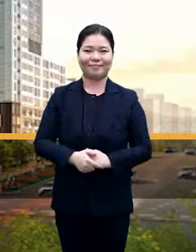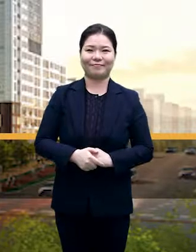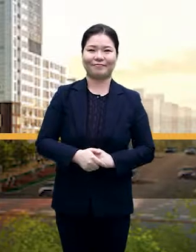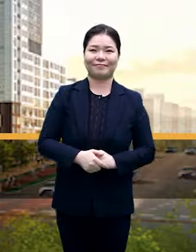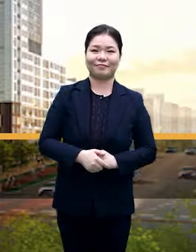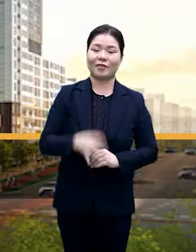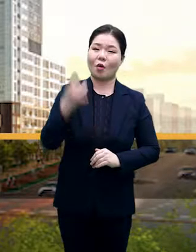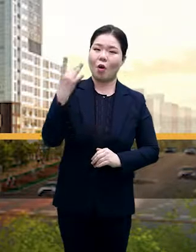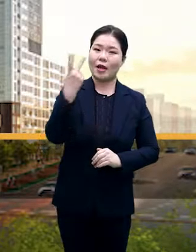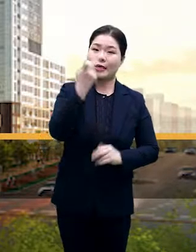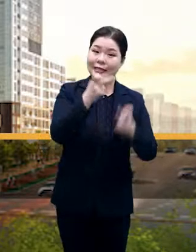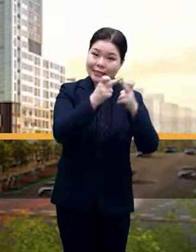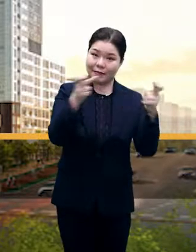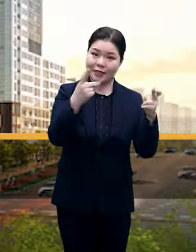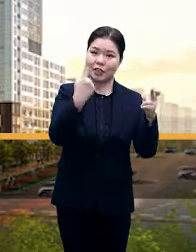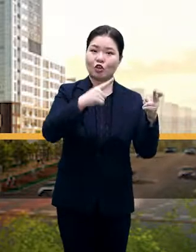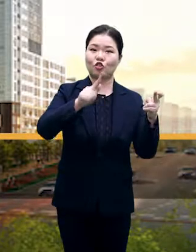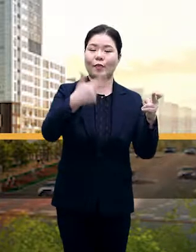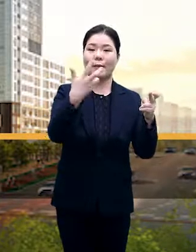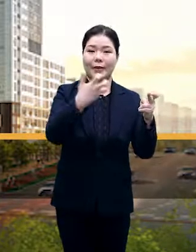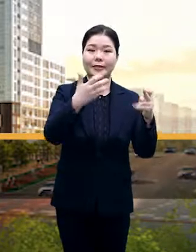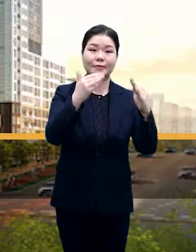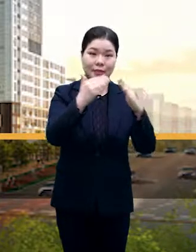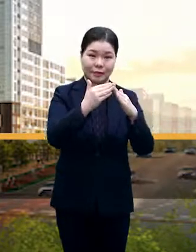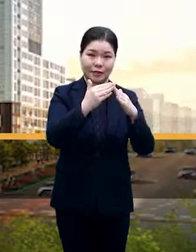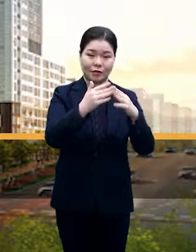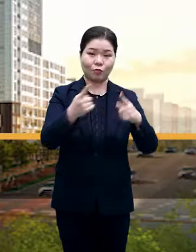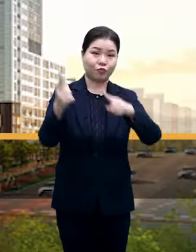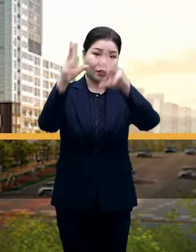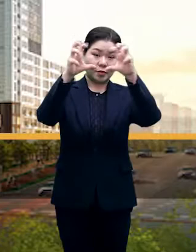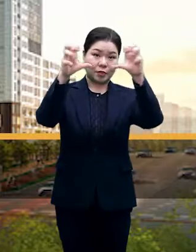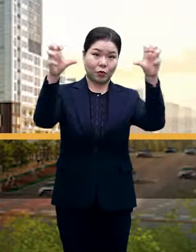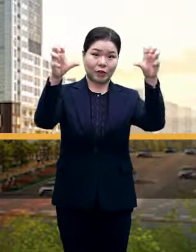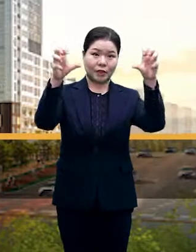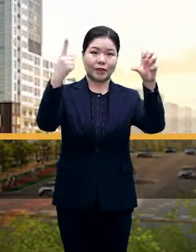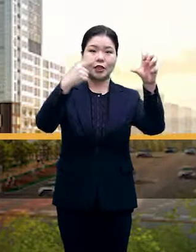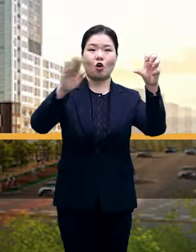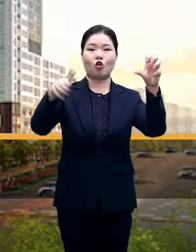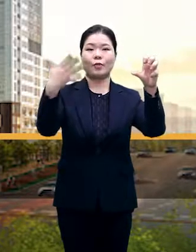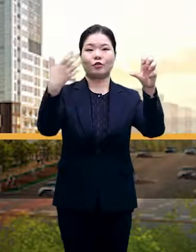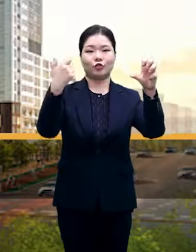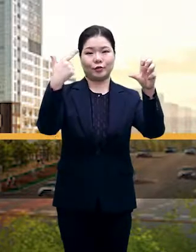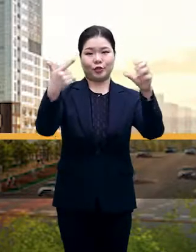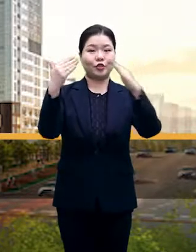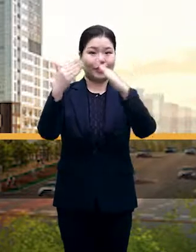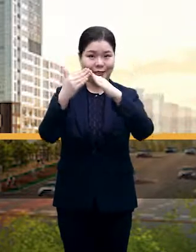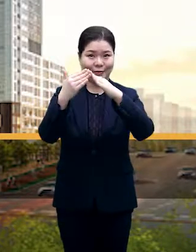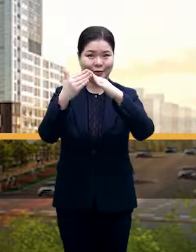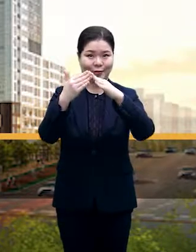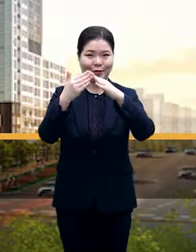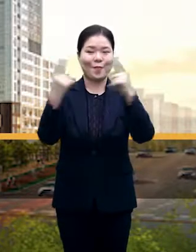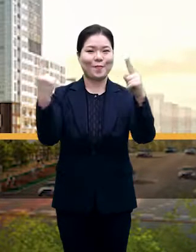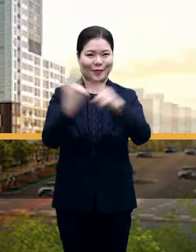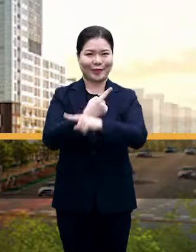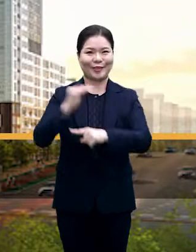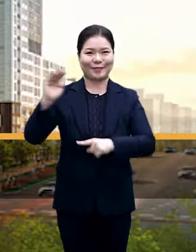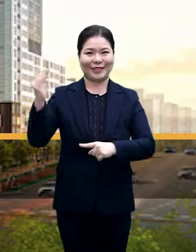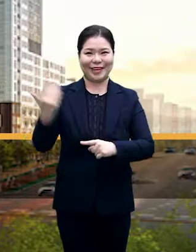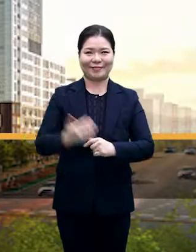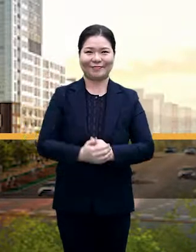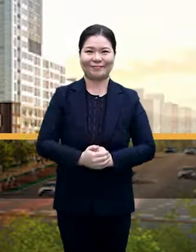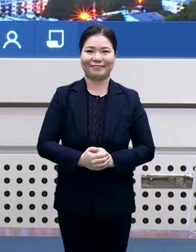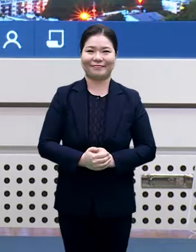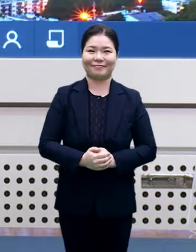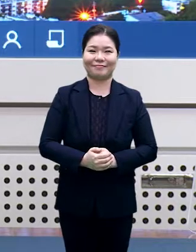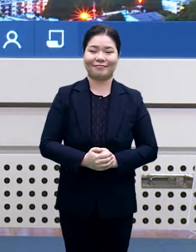예정입니다. 기존 12층 1680세대를 35층 1996세대 규모로 조성하게